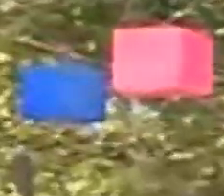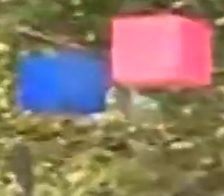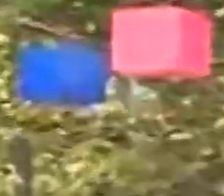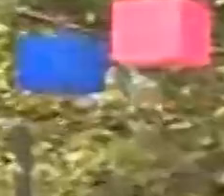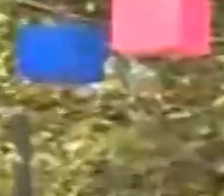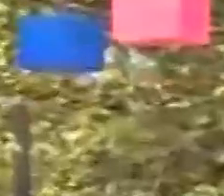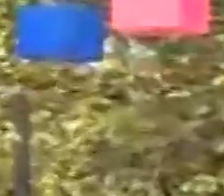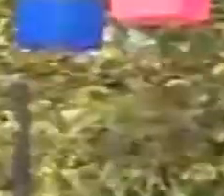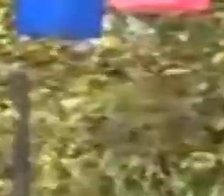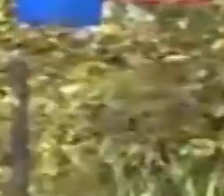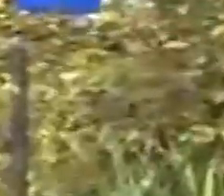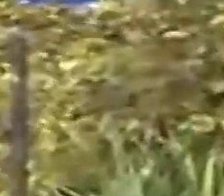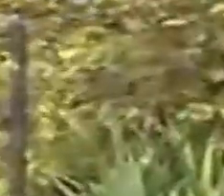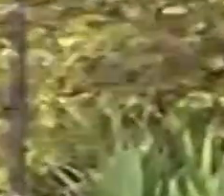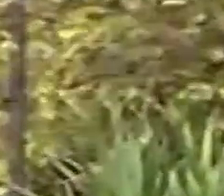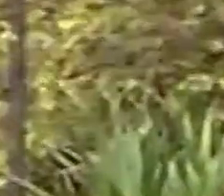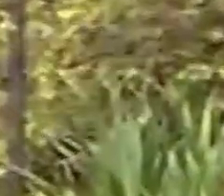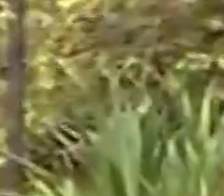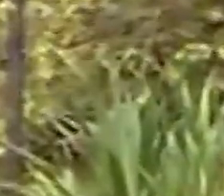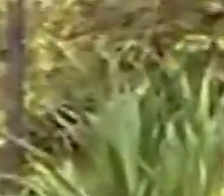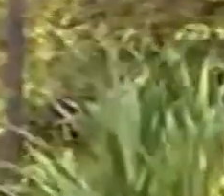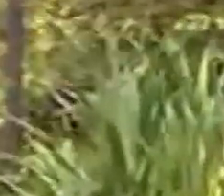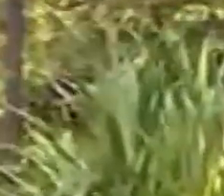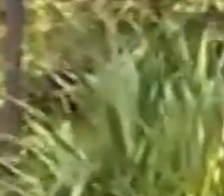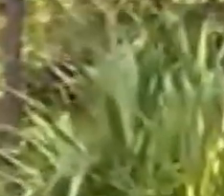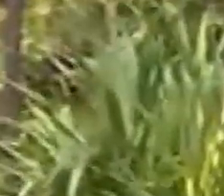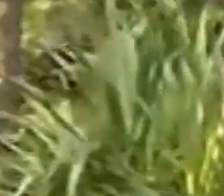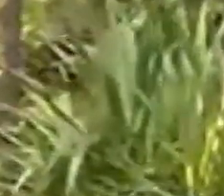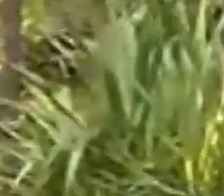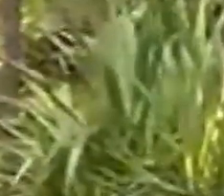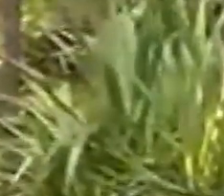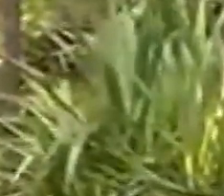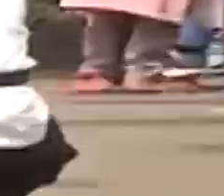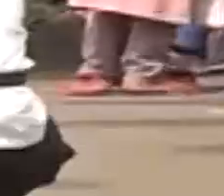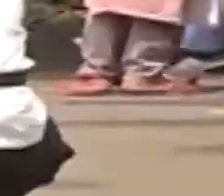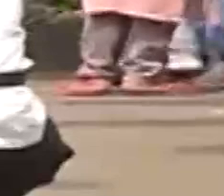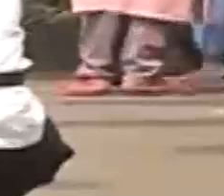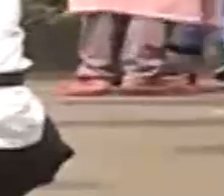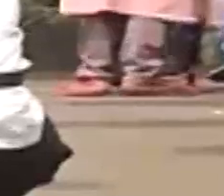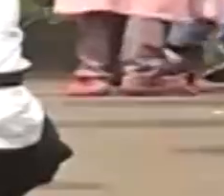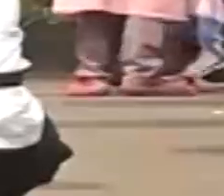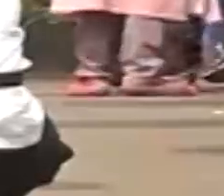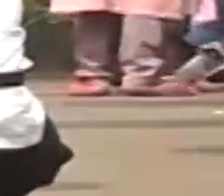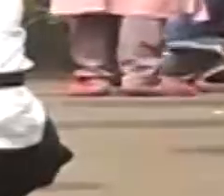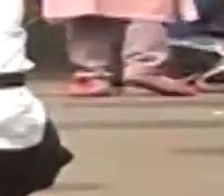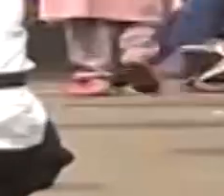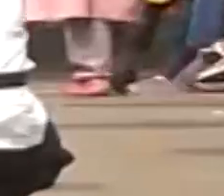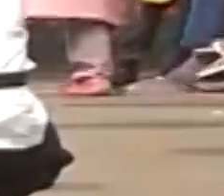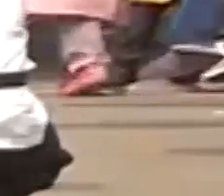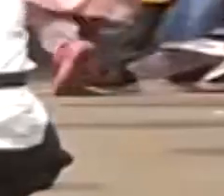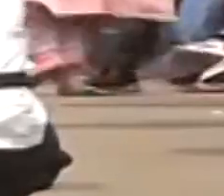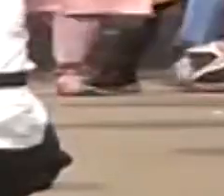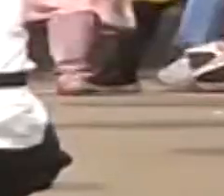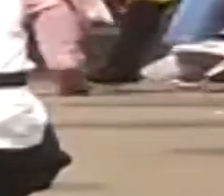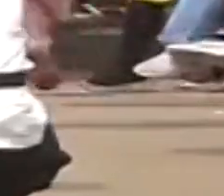sajian ala Western. Lokasi wisata ini menjadi pilihan wisatawan dari dalam dan luar kota Bandung untuk menghabiskan libur panjang akhir